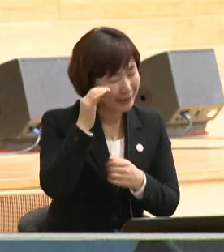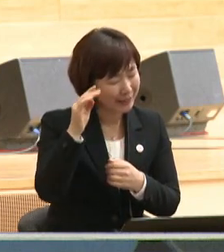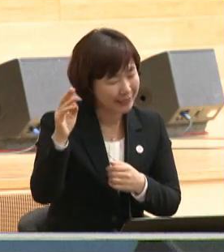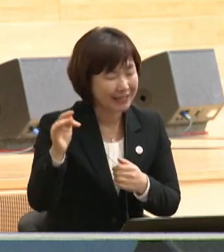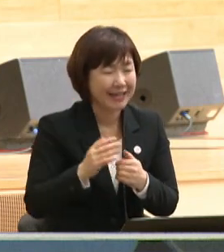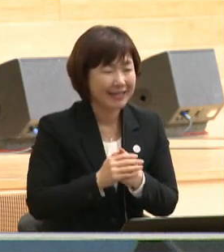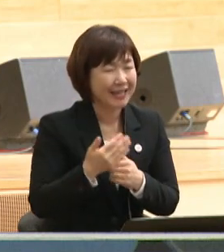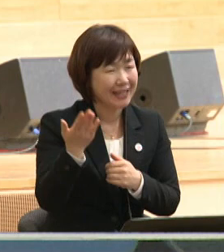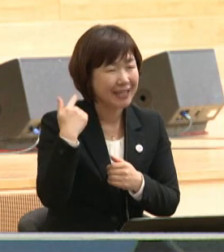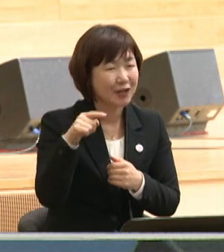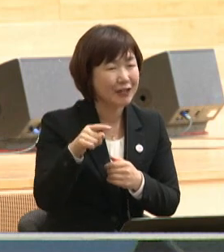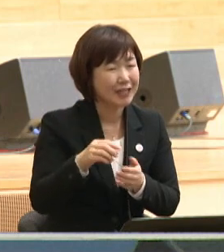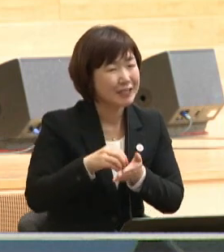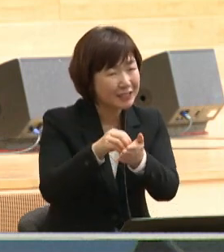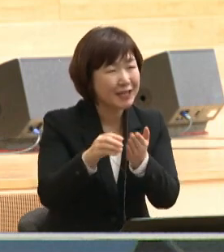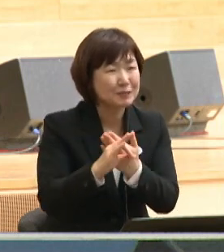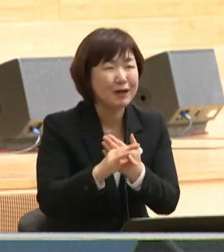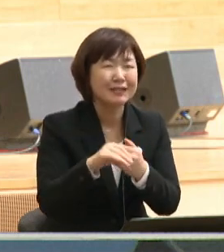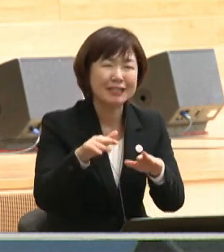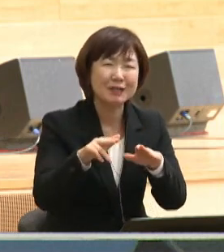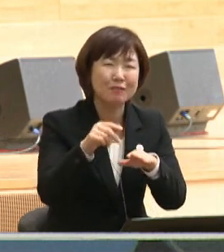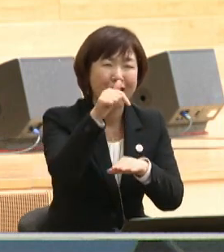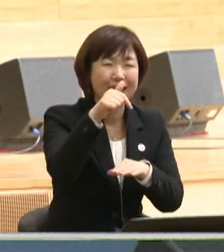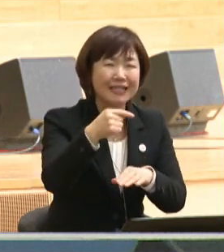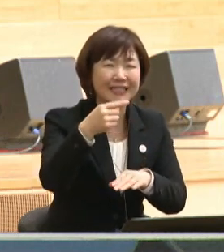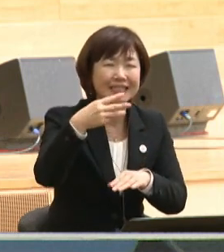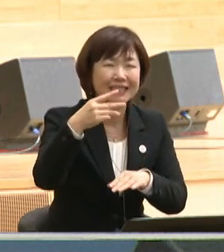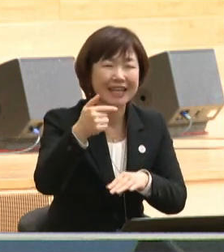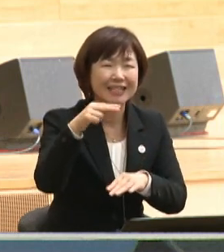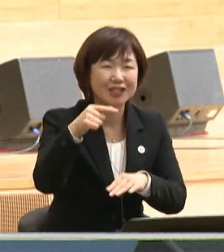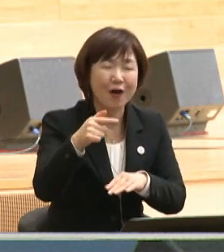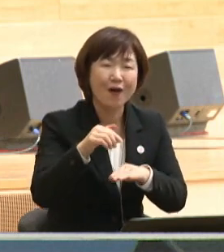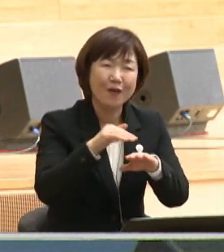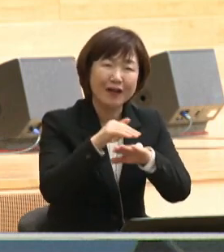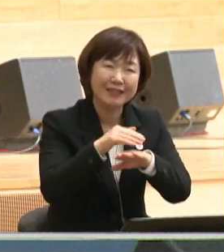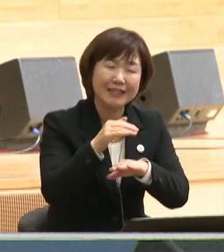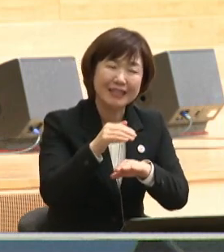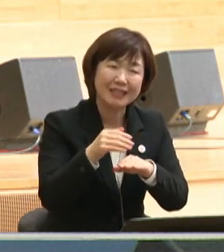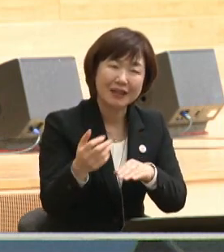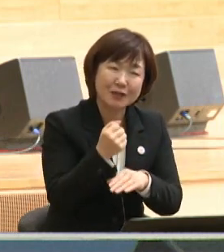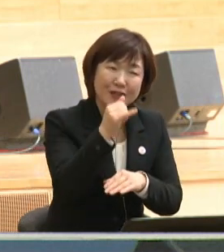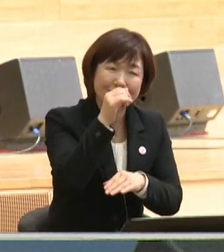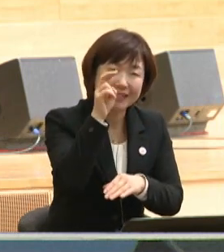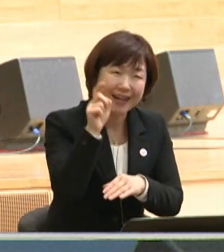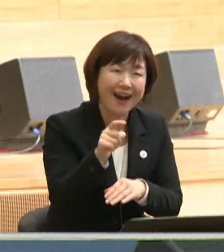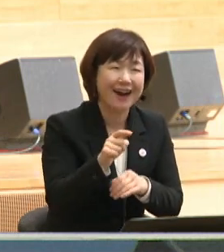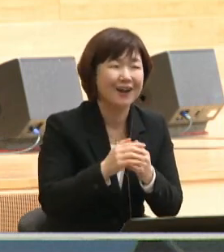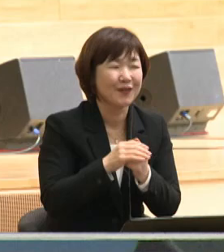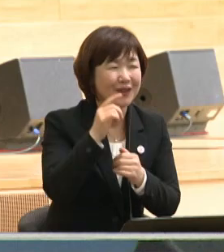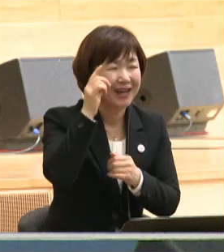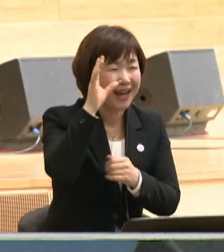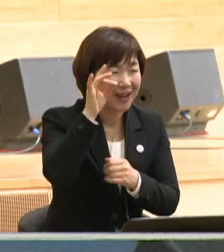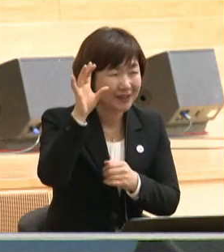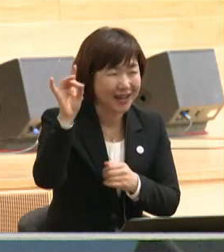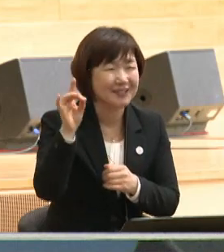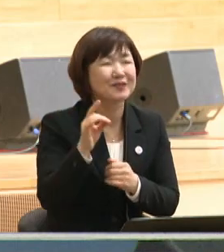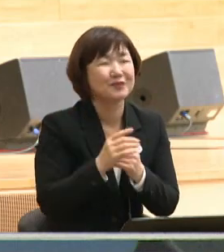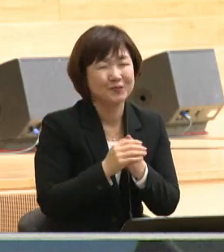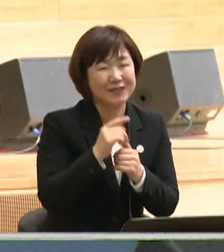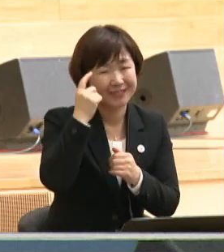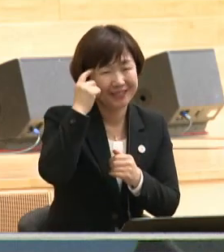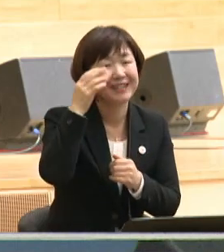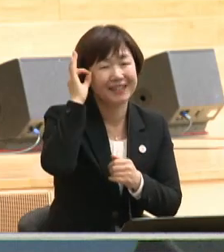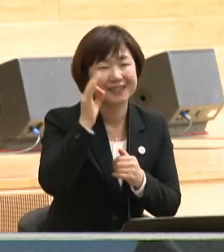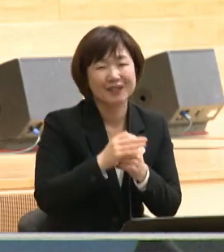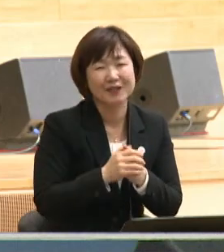그랜저 타고 있을까 그런 생각을 하는 거죠 여러분 자기 생활에 다시 안에이 삶을 살기 위한 모든